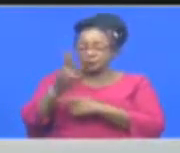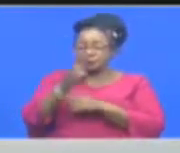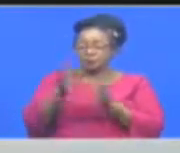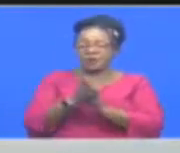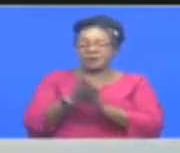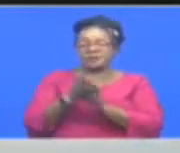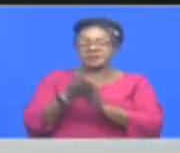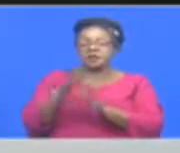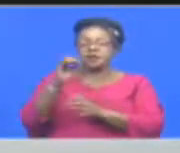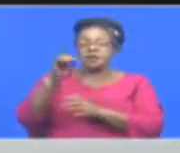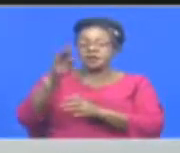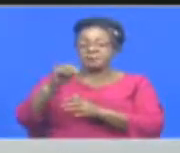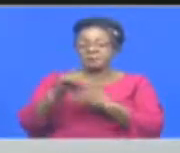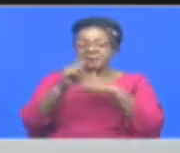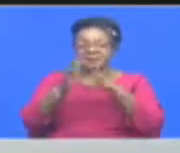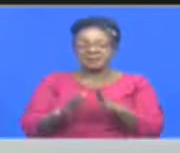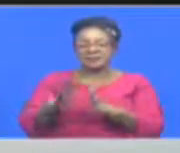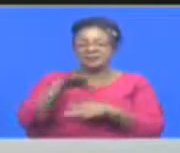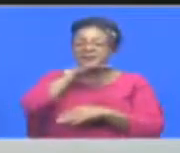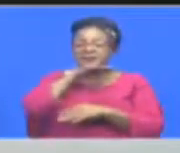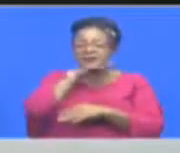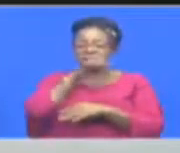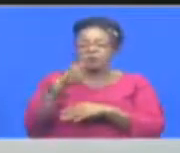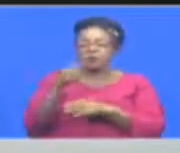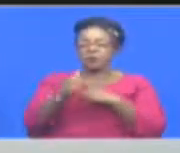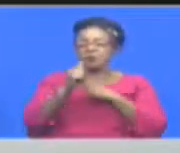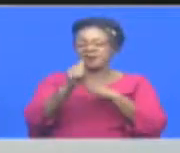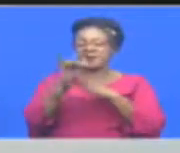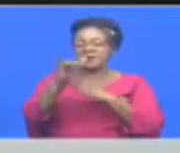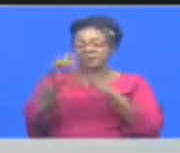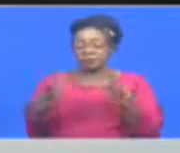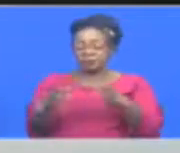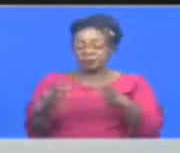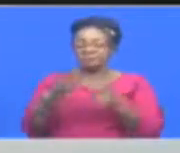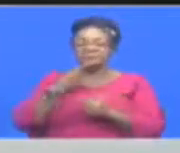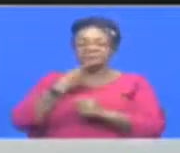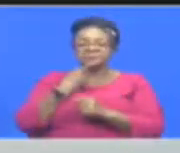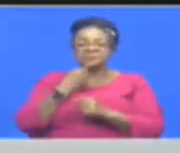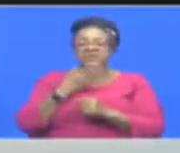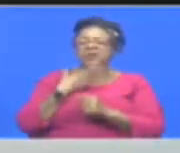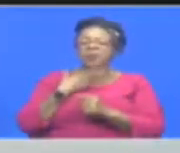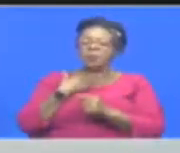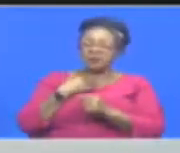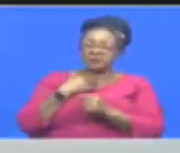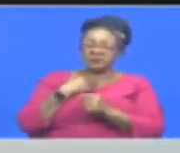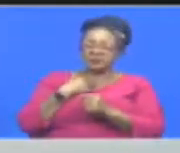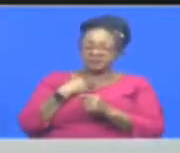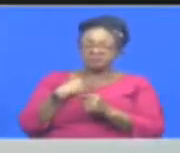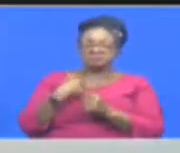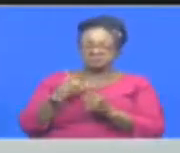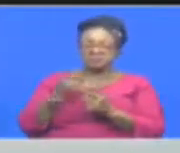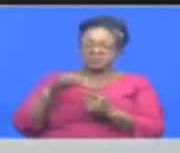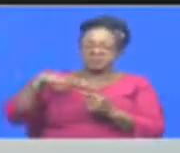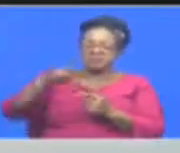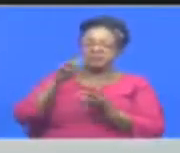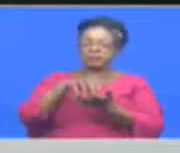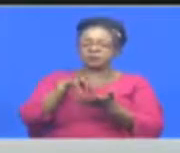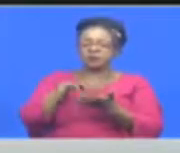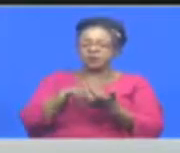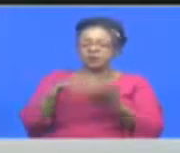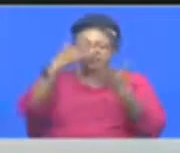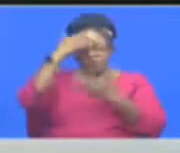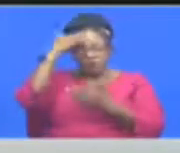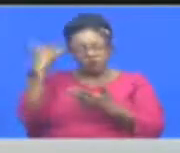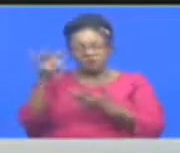Odinga ambao waliongoza kundi hilo. Na kulingana na Ruto ni kuwa walijitakia makuu na kusahau matakwa ya Wakenya wa kawaida. Kadhalika Ruto